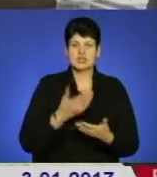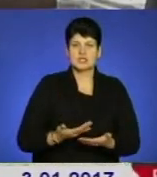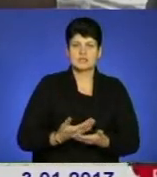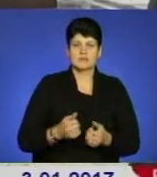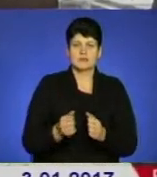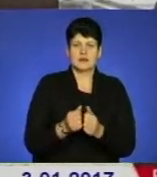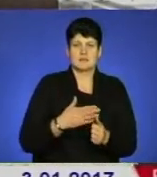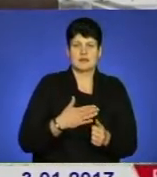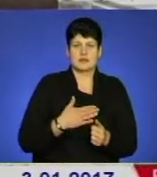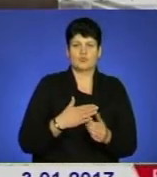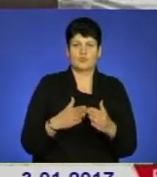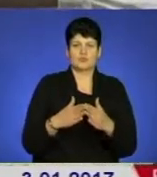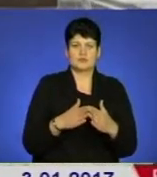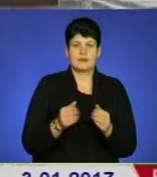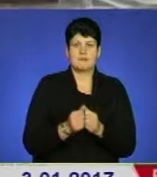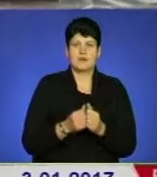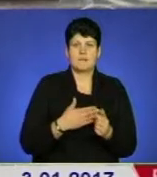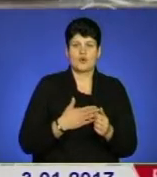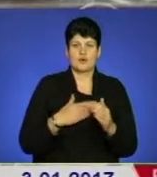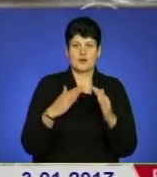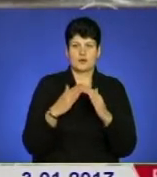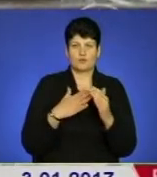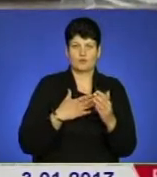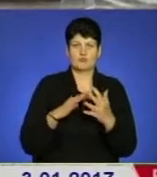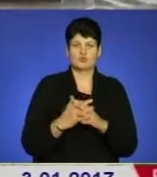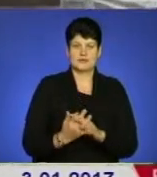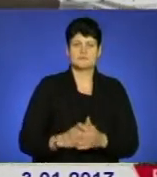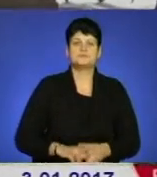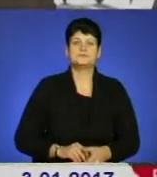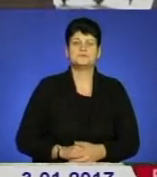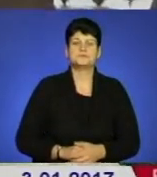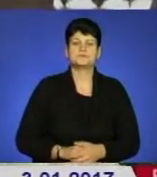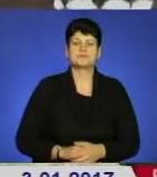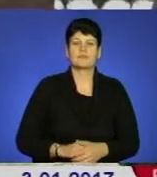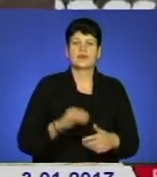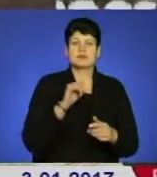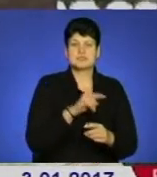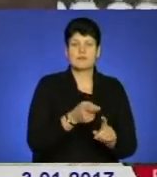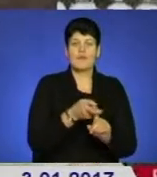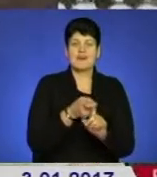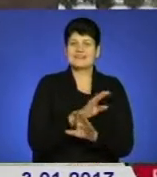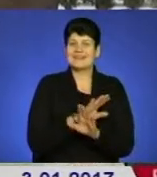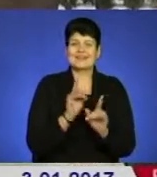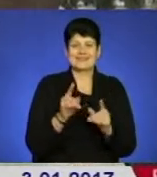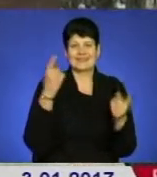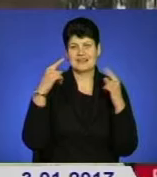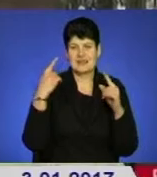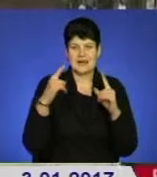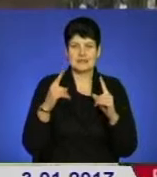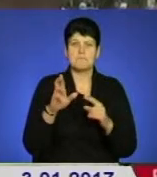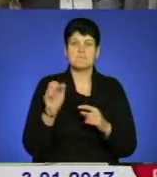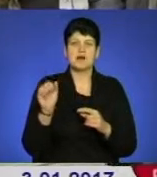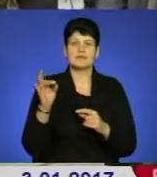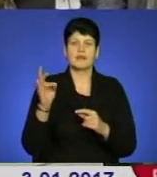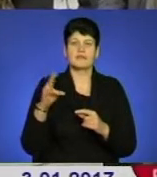біля моїх хат. Другий момент в моєму селі. З ним пов'язані не тільки легенди, з ним Бандера – це